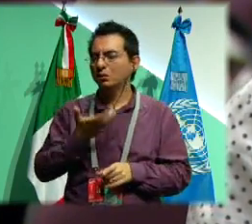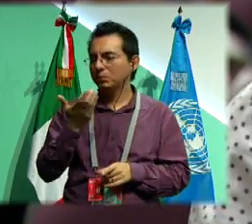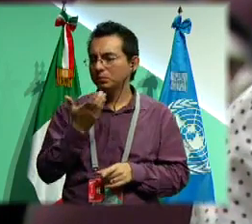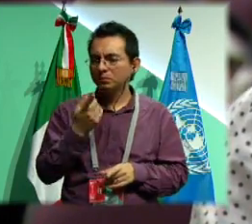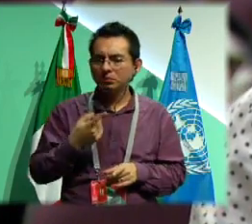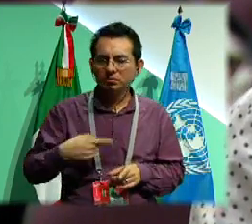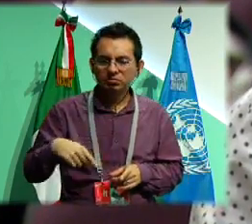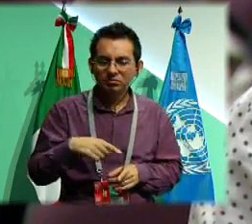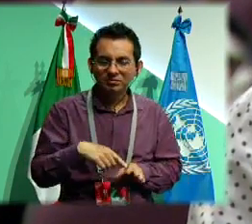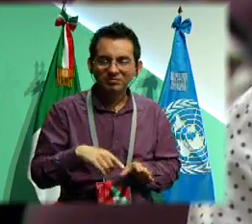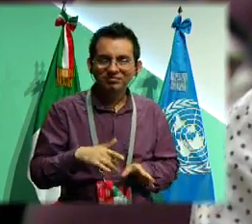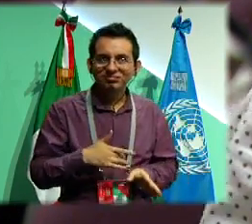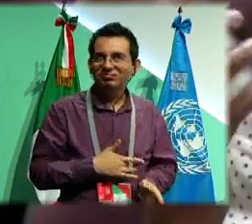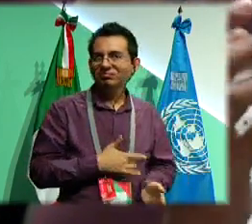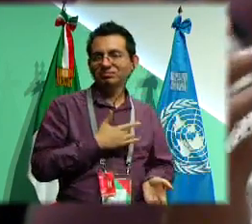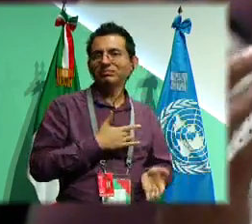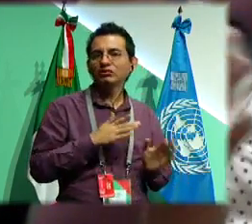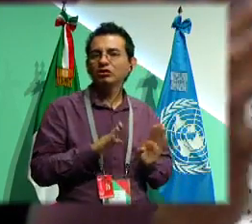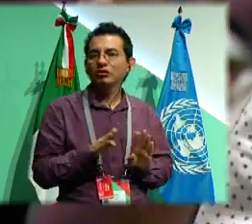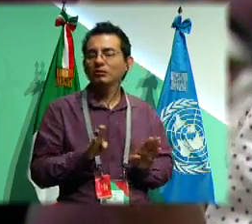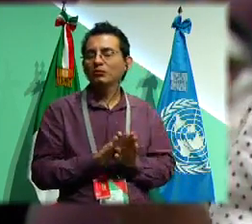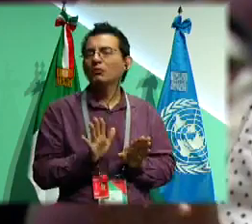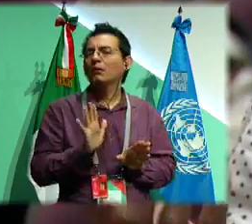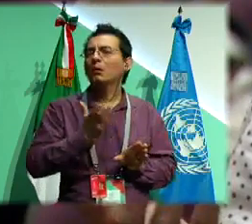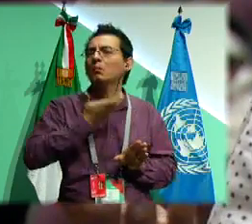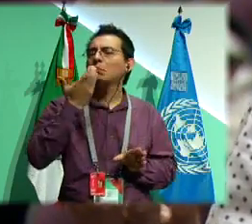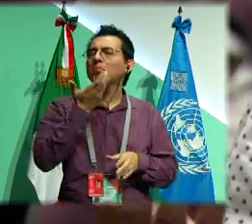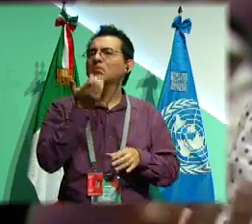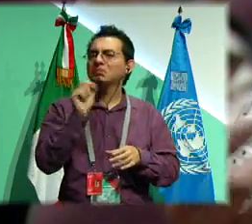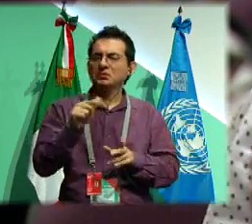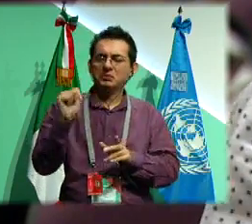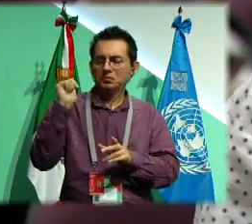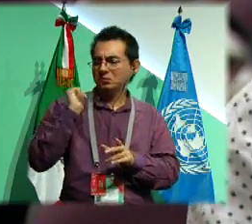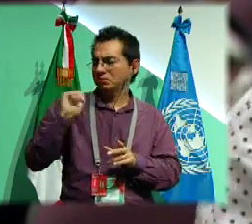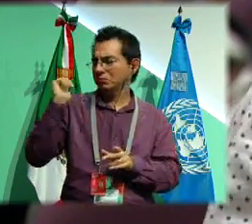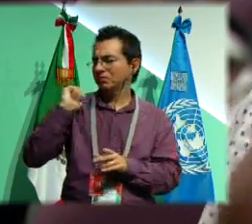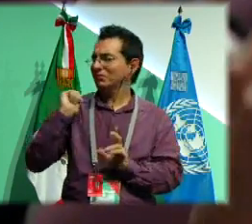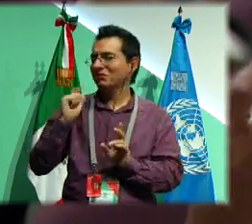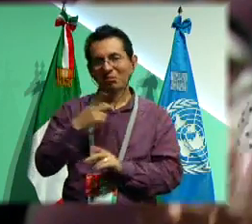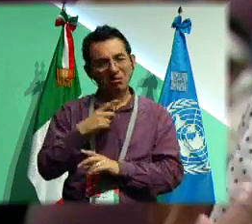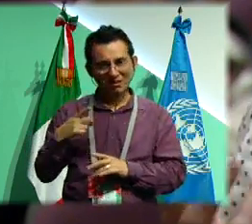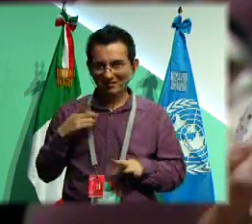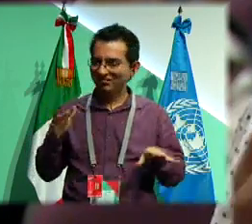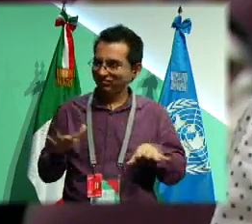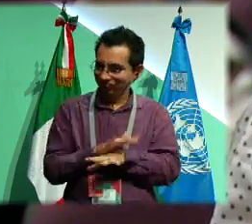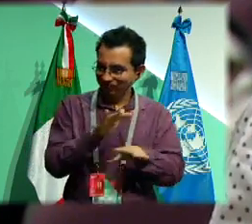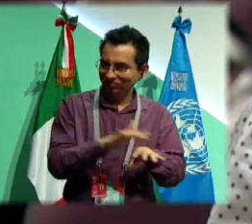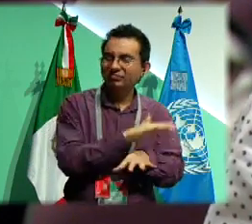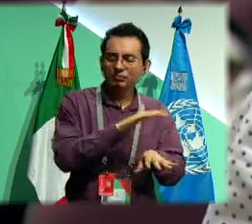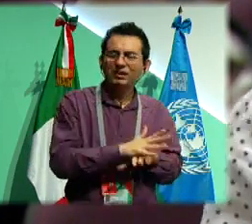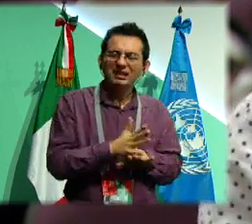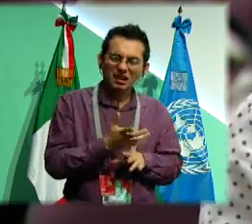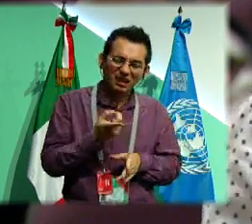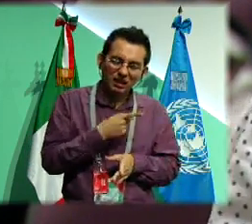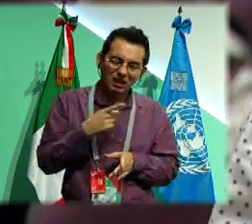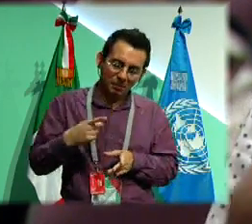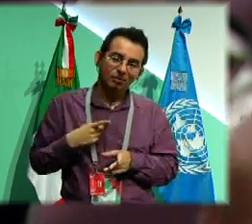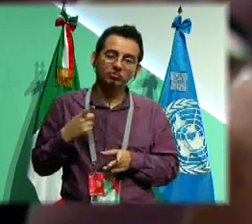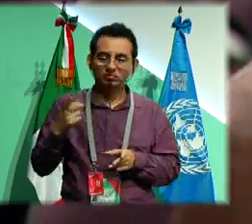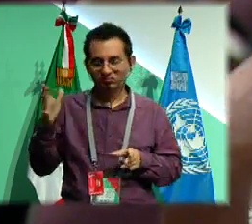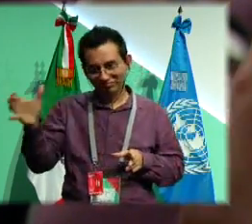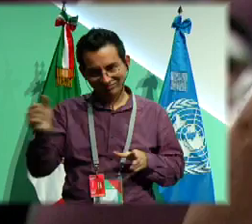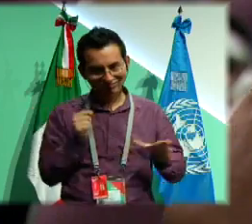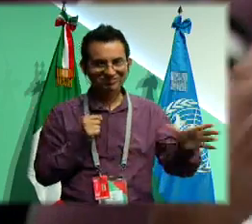pour refléter les valeurs du 21e siècle. Et je veux dire, inclure la société civile.